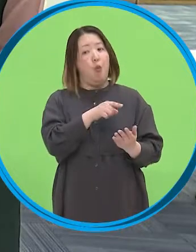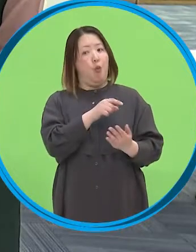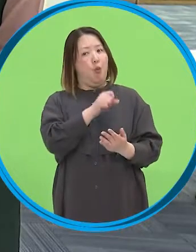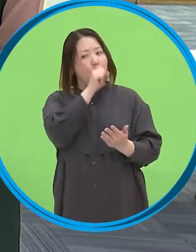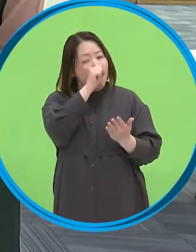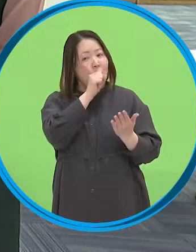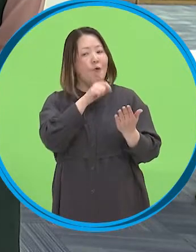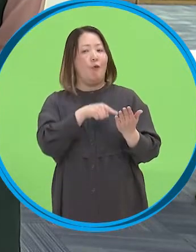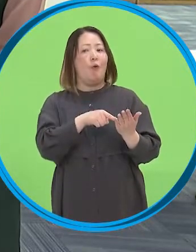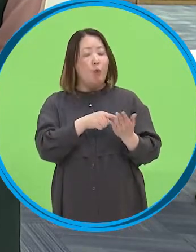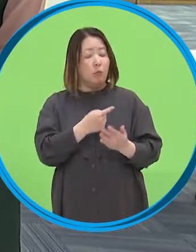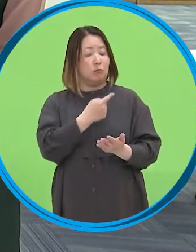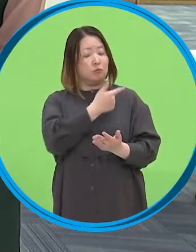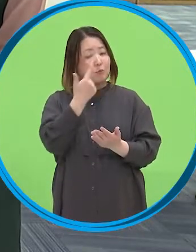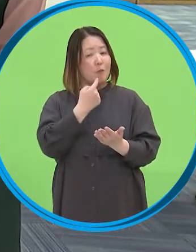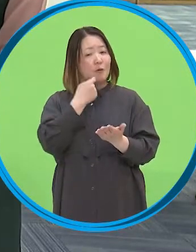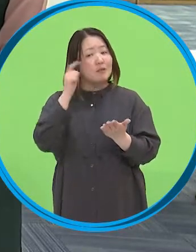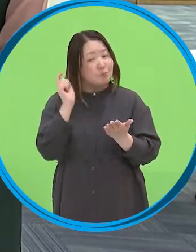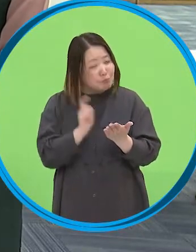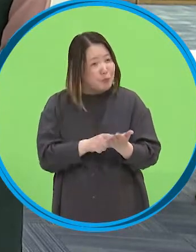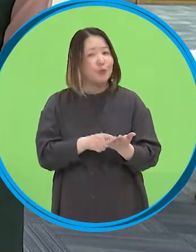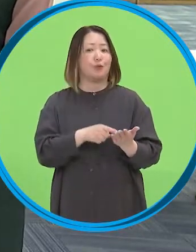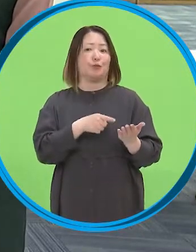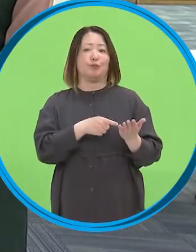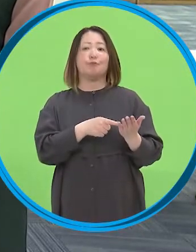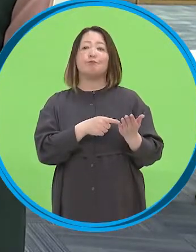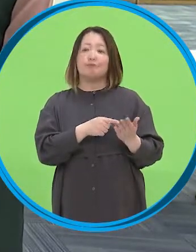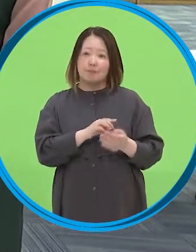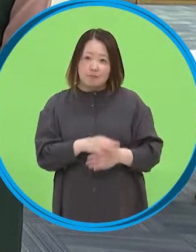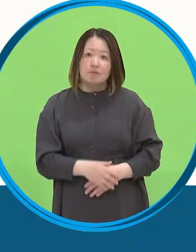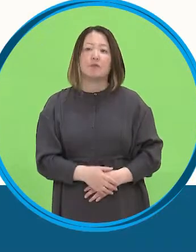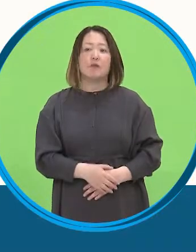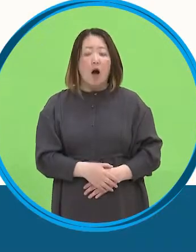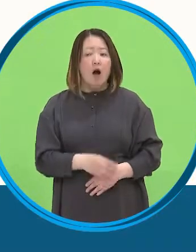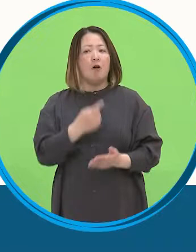Ooh, that's great. とてもシンプルですね。